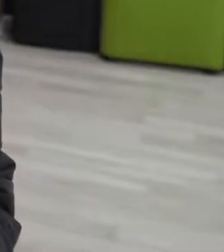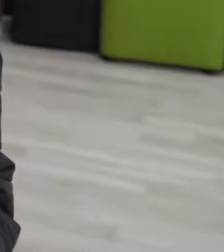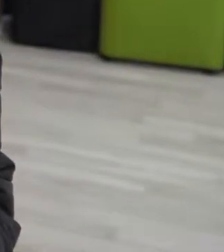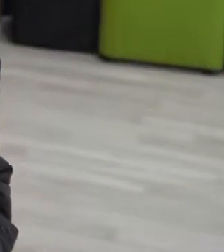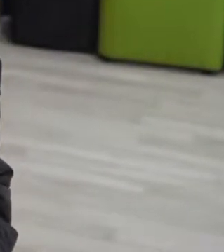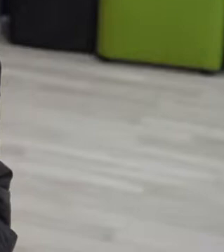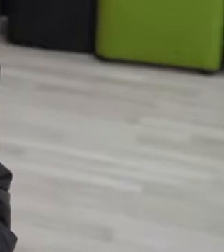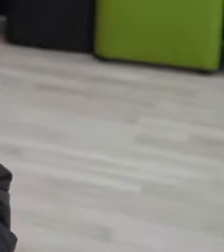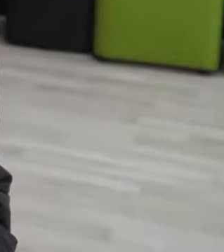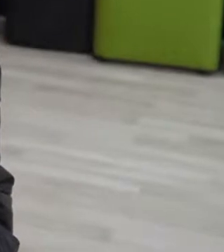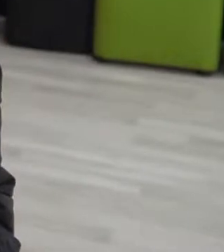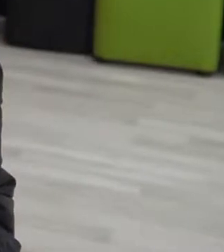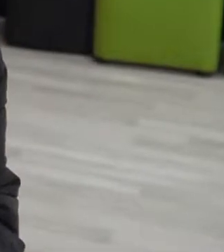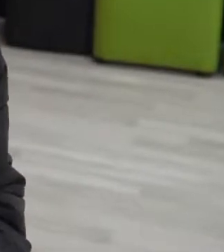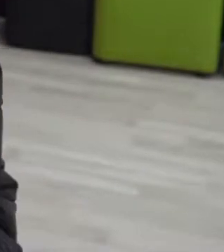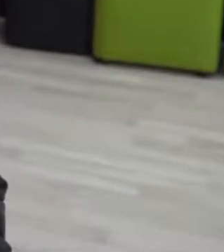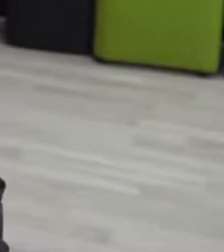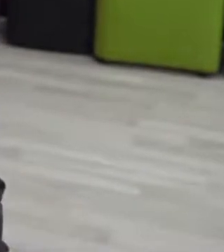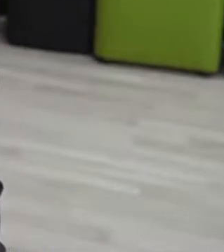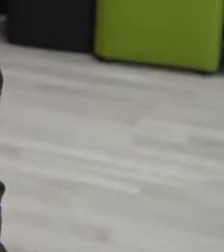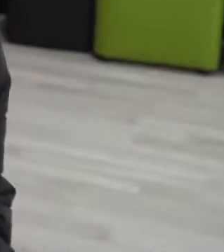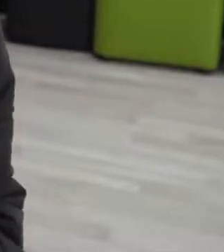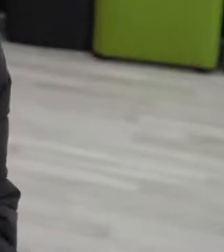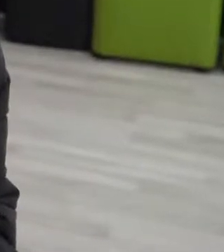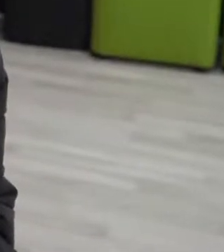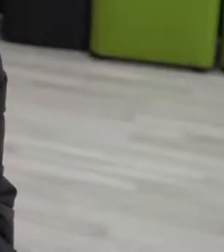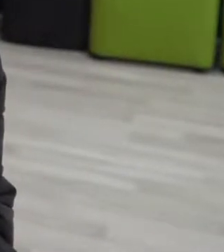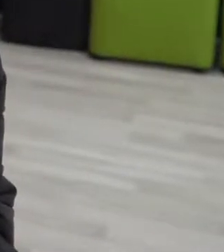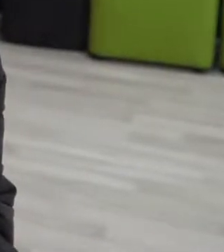포항의 위상이 다시 한번 커지기를 기도하겠습니다.